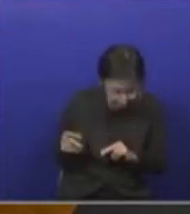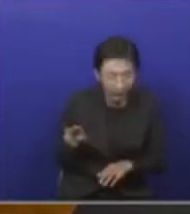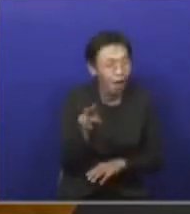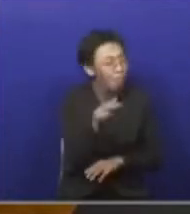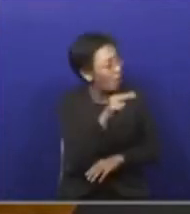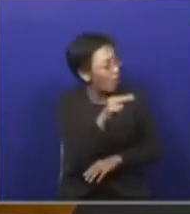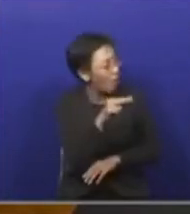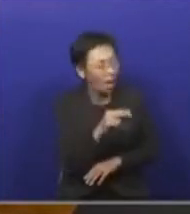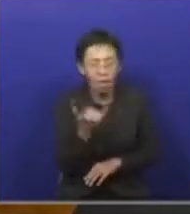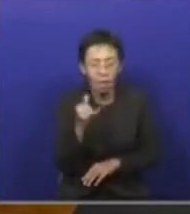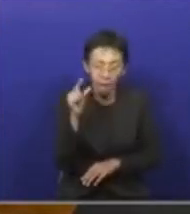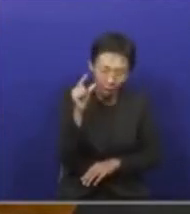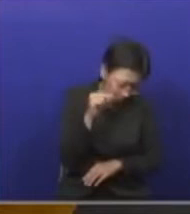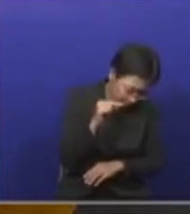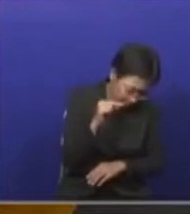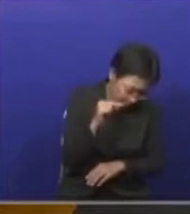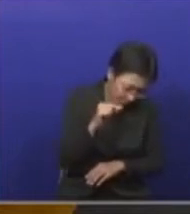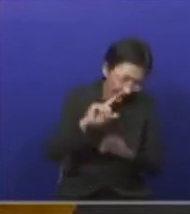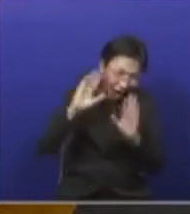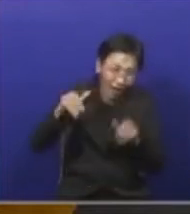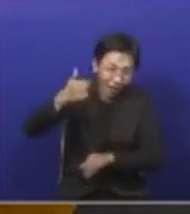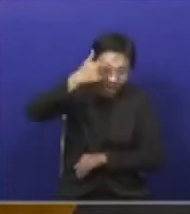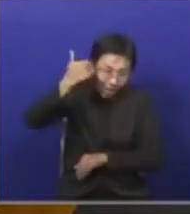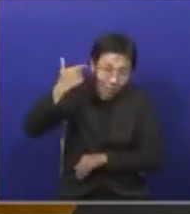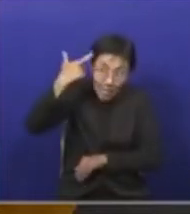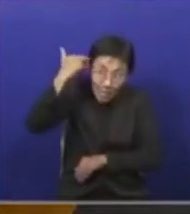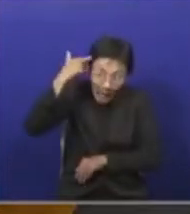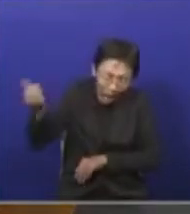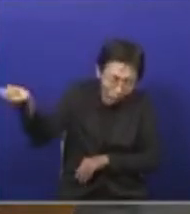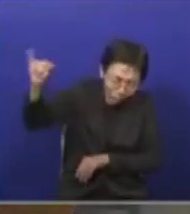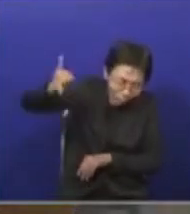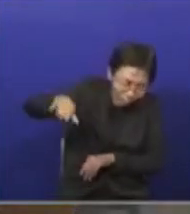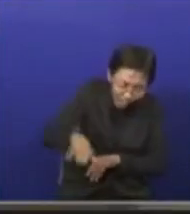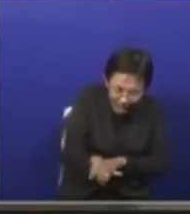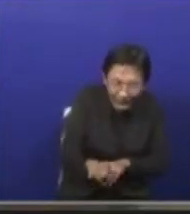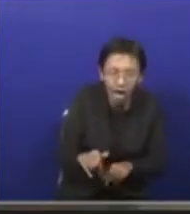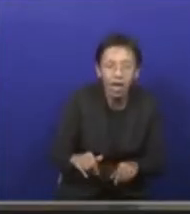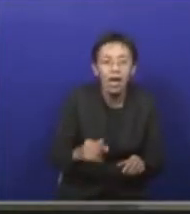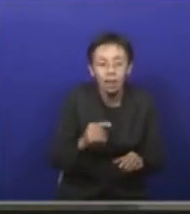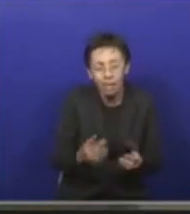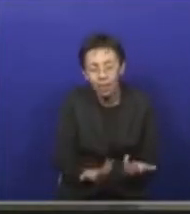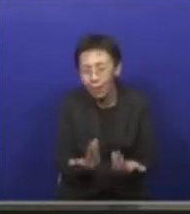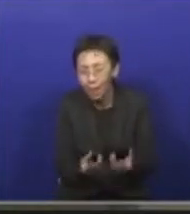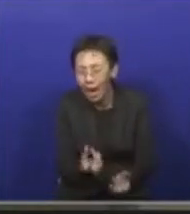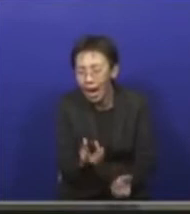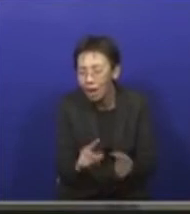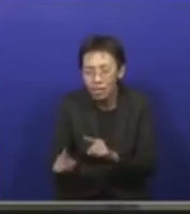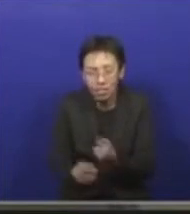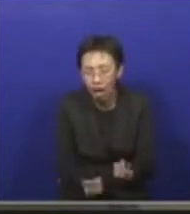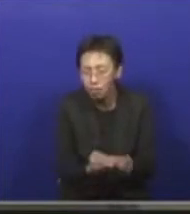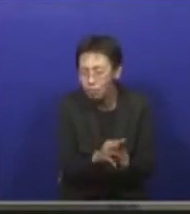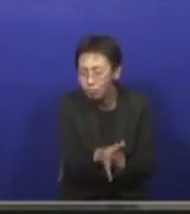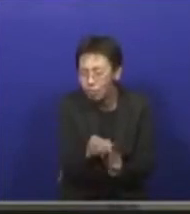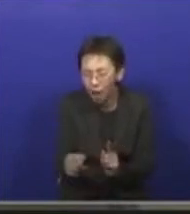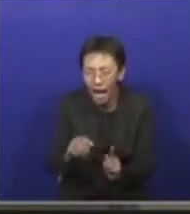างอื่นหรือพลอยหลับไปก็เป็นการเปิดโอกาสให้ฝูงนกกาเหล่าอีแอบเข้ามาขโมยเกาะกินผลผลิตได้อยู่ดีวิธี